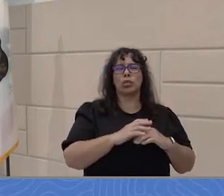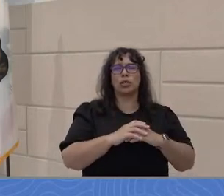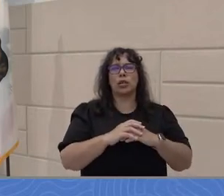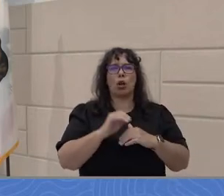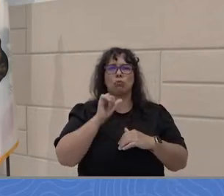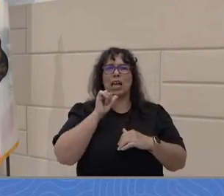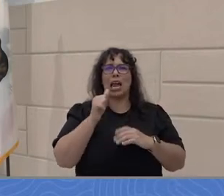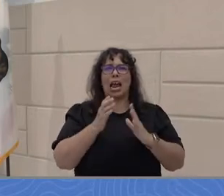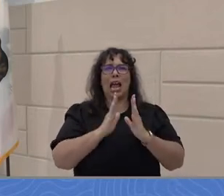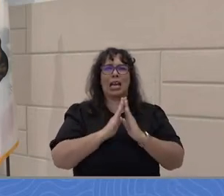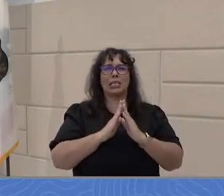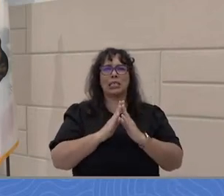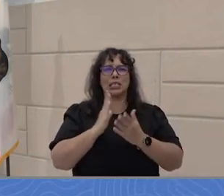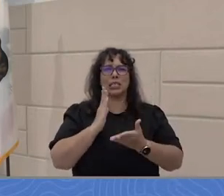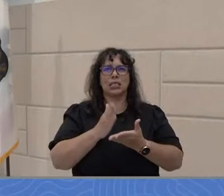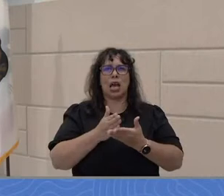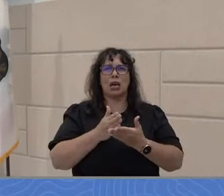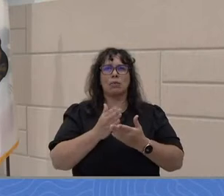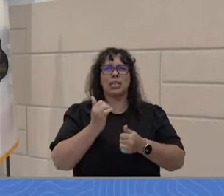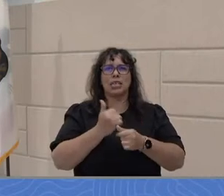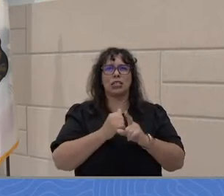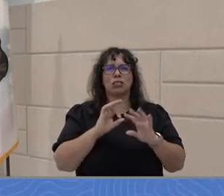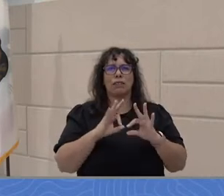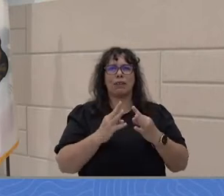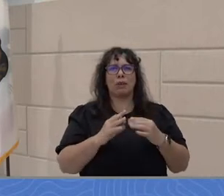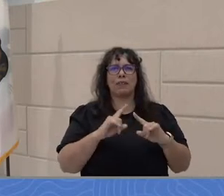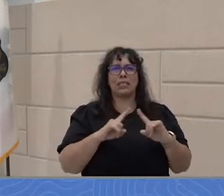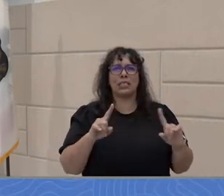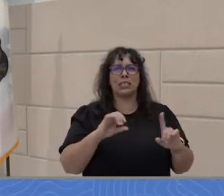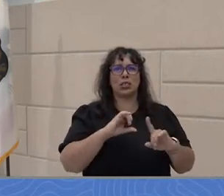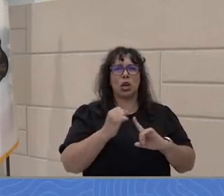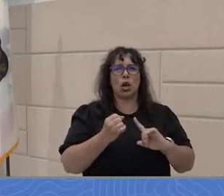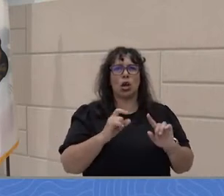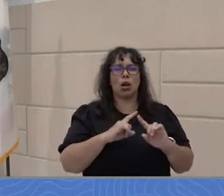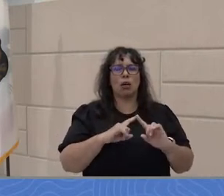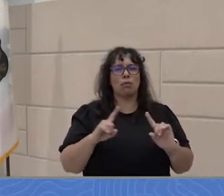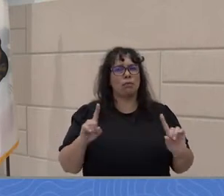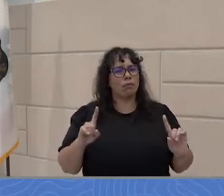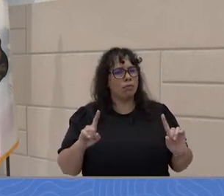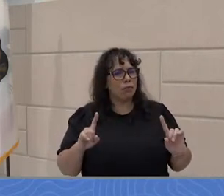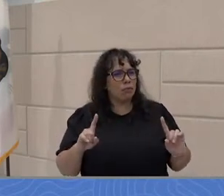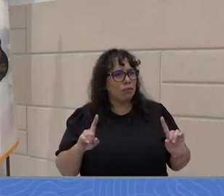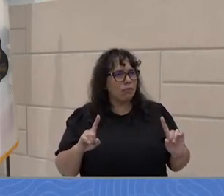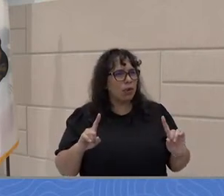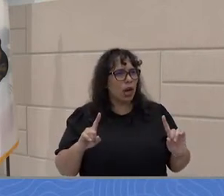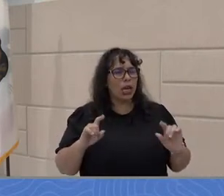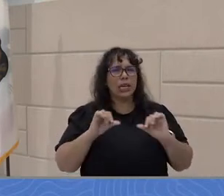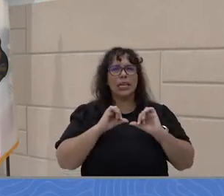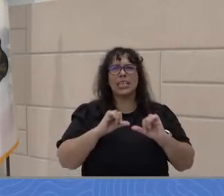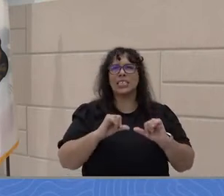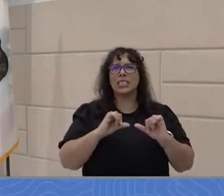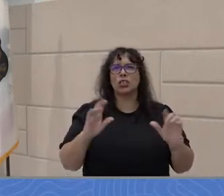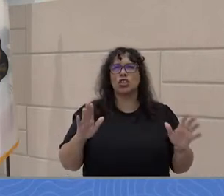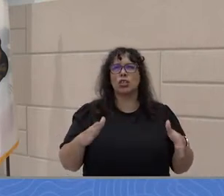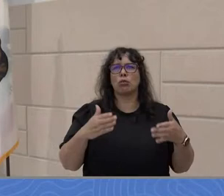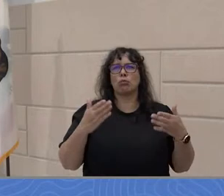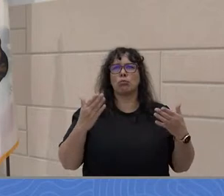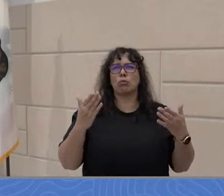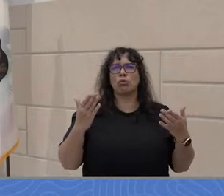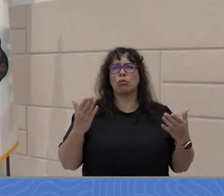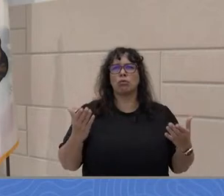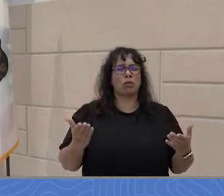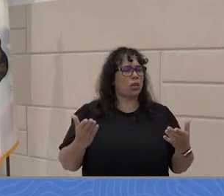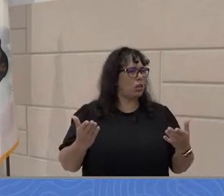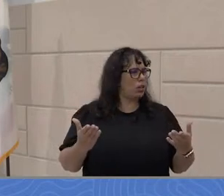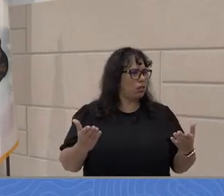ដែលមកពីក្រុមគ្រួសារអ្នកមាននឹងចូលរៀនច្រើនជាងសិស្សដែលគ្នាមានភាពក្រីក្រដូច្នេះអ្នកស្នើសើសុំឲ្យក្រសួងអប់រំ